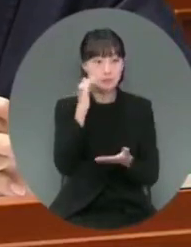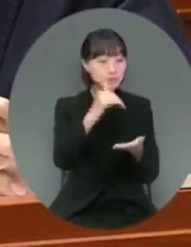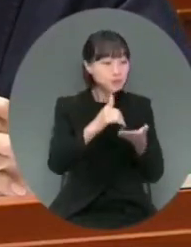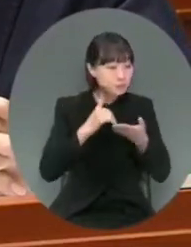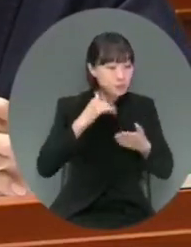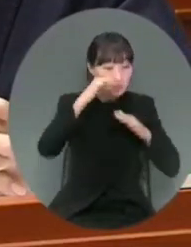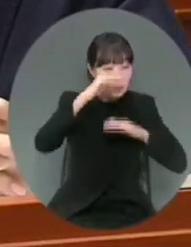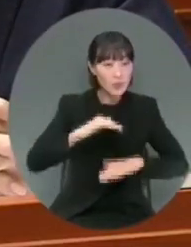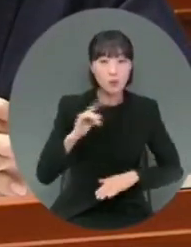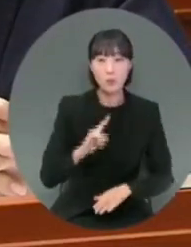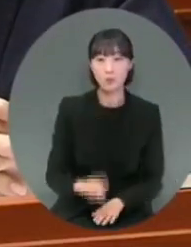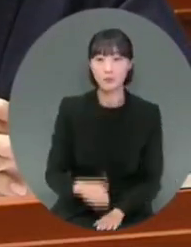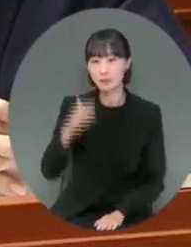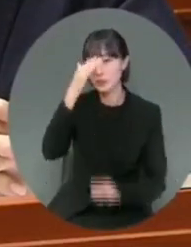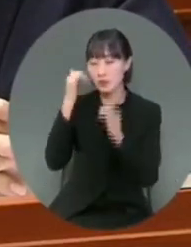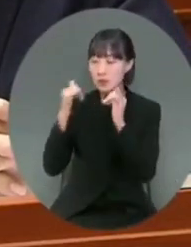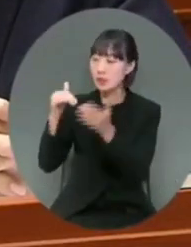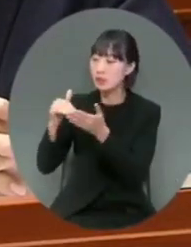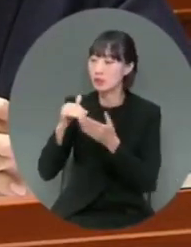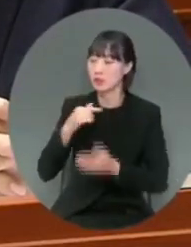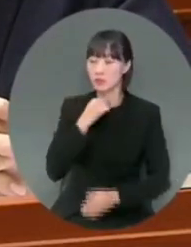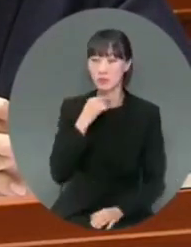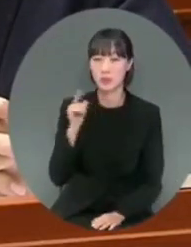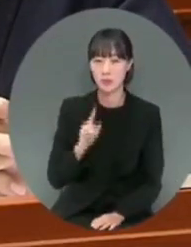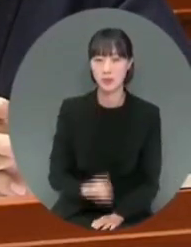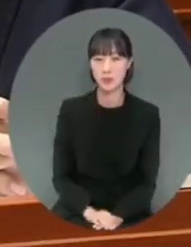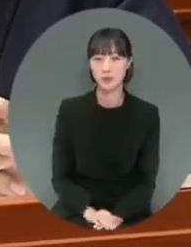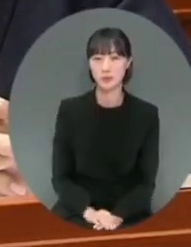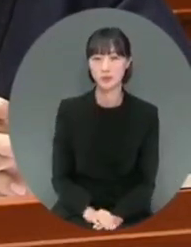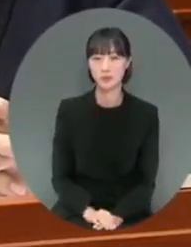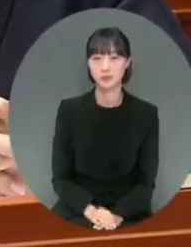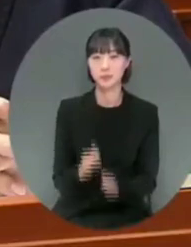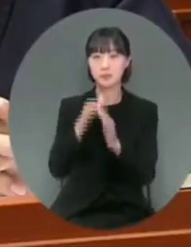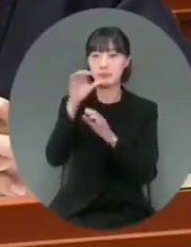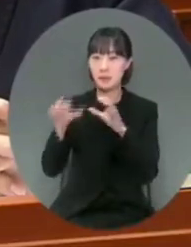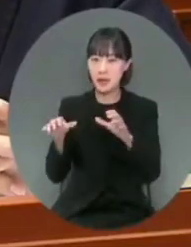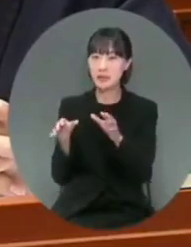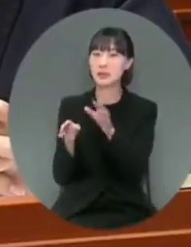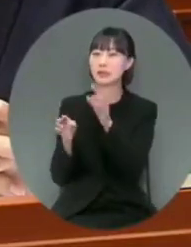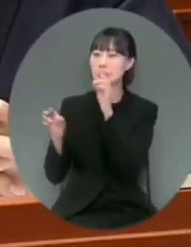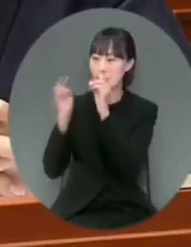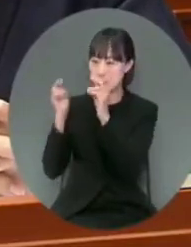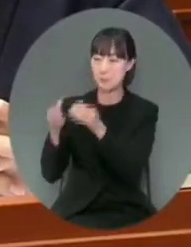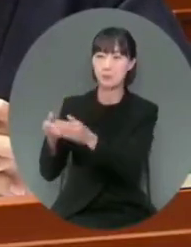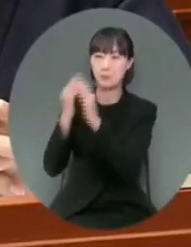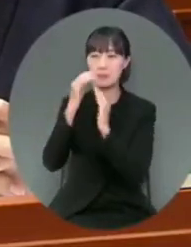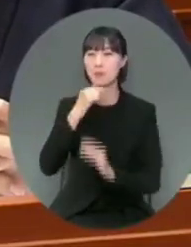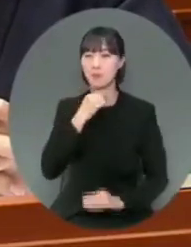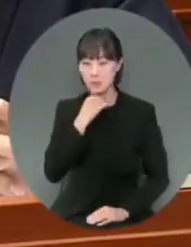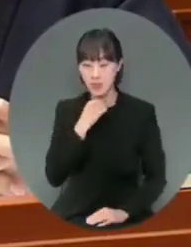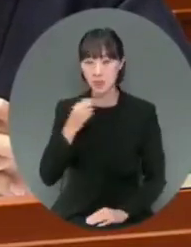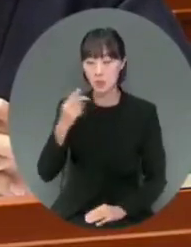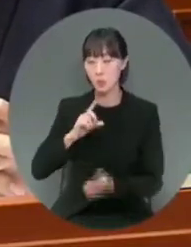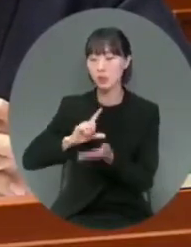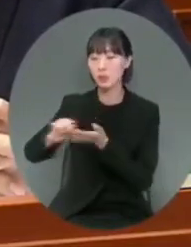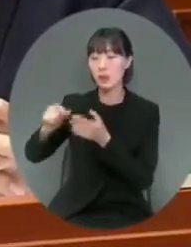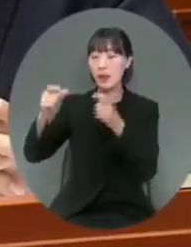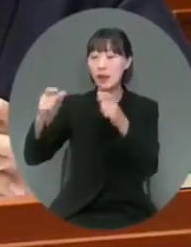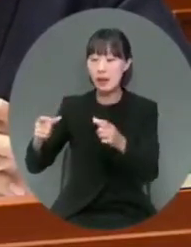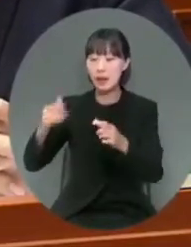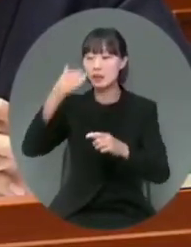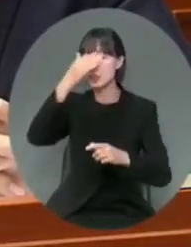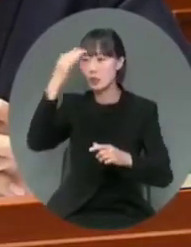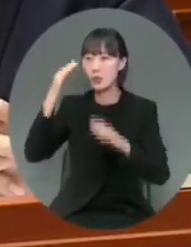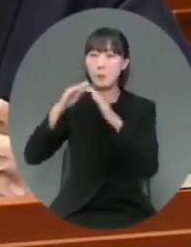들었습니까? 청년들은 주로 이제 그 마을 기업이라든지 지방의 청년